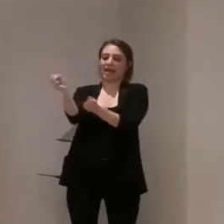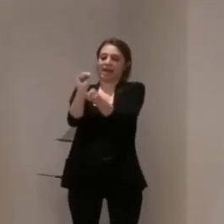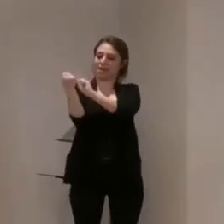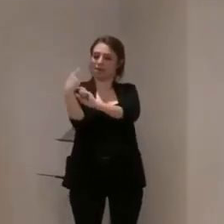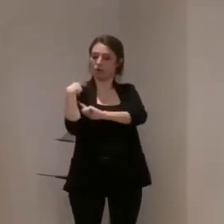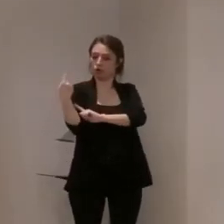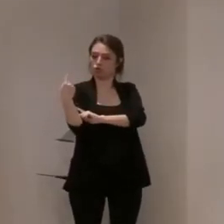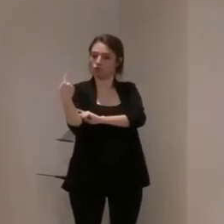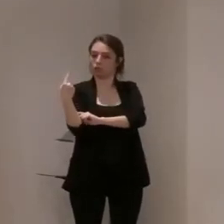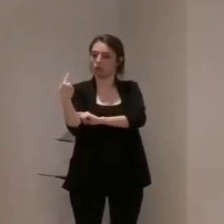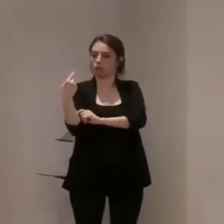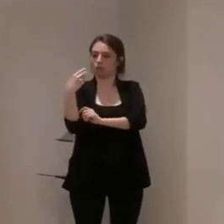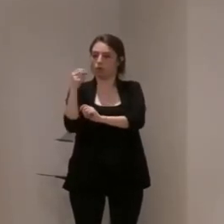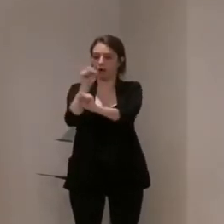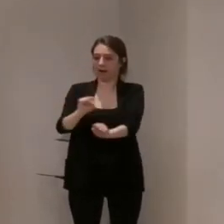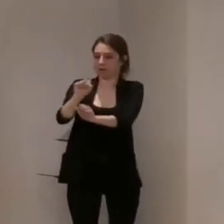no hi ha cap mena de garantia.